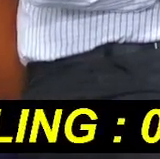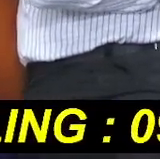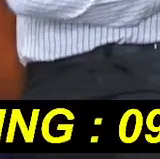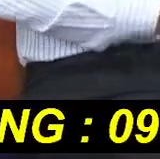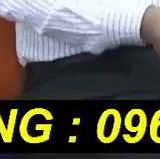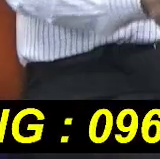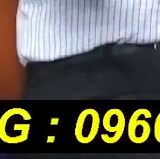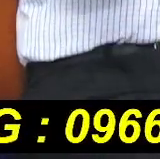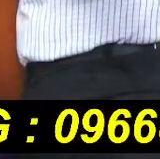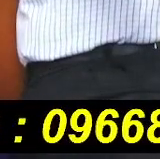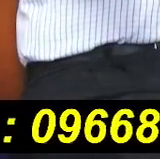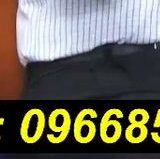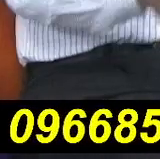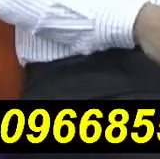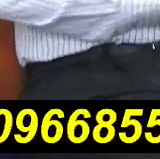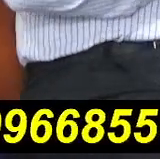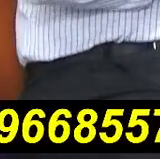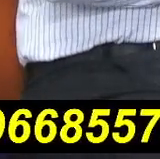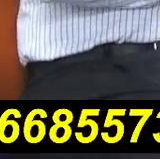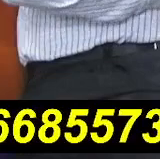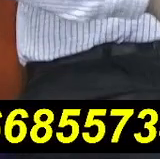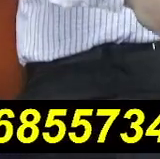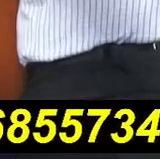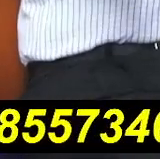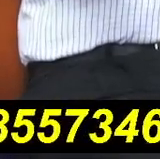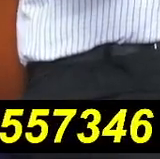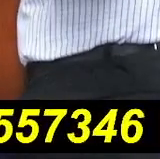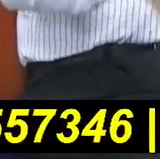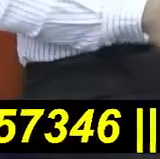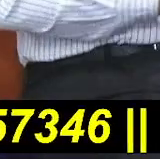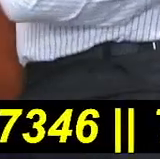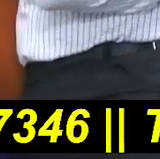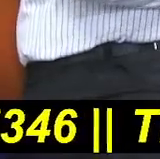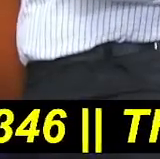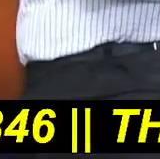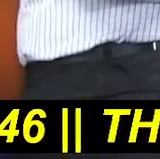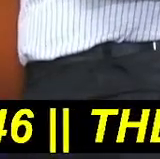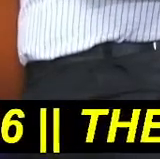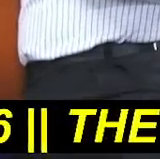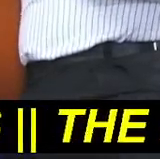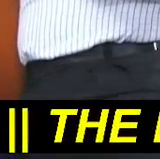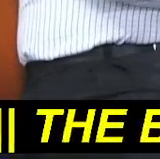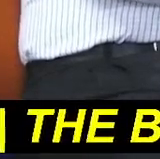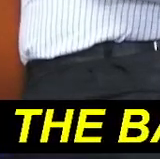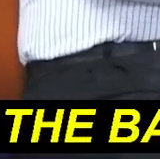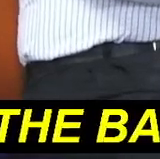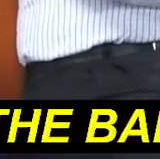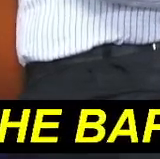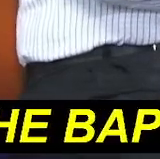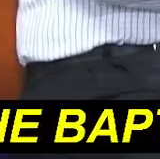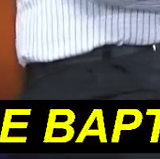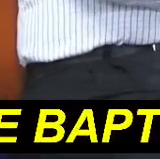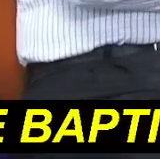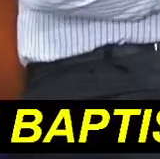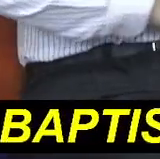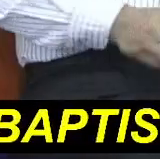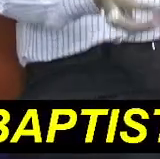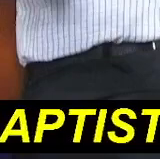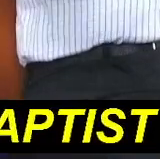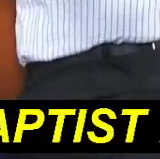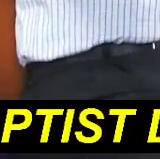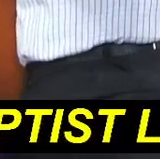team Focus bagamat konti lang yung allowance mo 1,000 per week ka lang oy wow